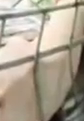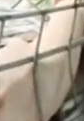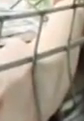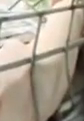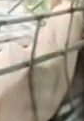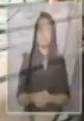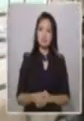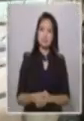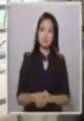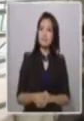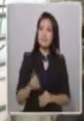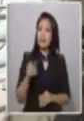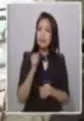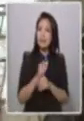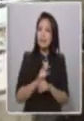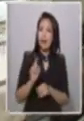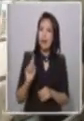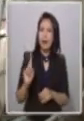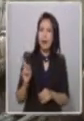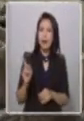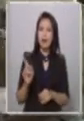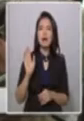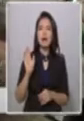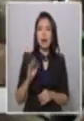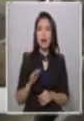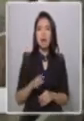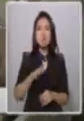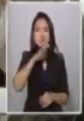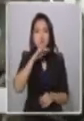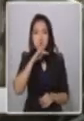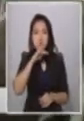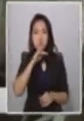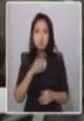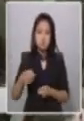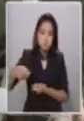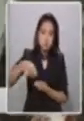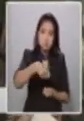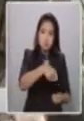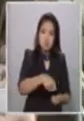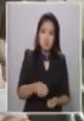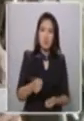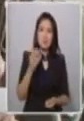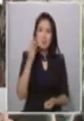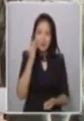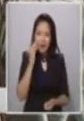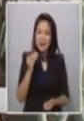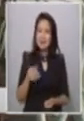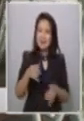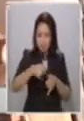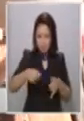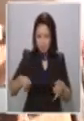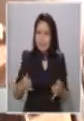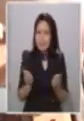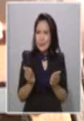อ้าวพี่ปุ๋มทำอะไรอยู่ครับพี ่นายหานหมูจ้า โอ้โห ตัวเล็กน่ารักเชียว อันนี้หมูน้